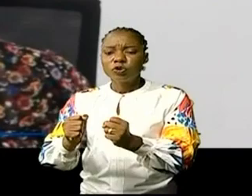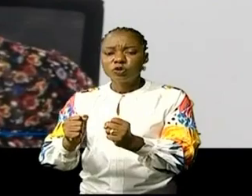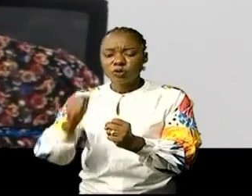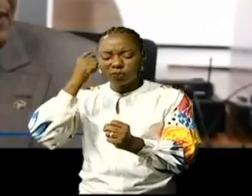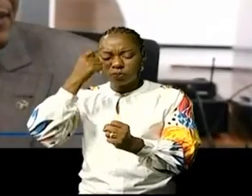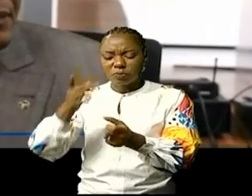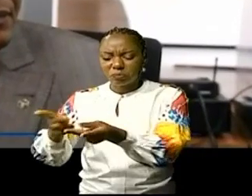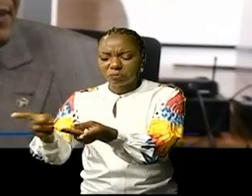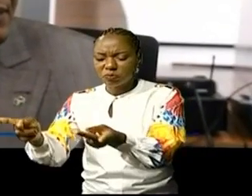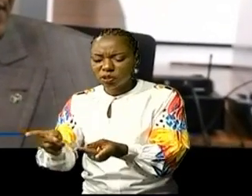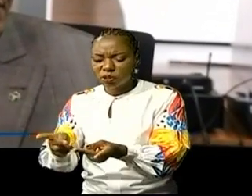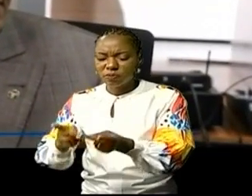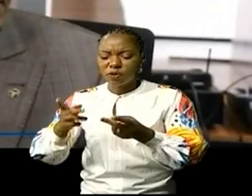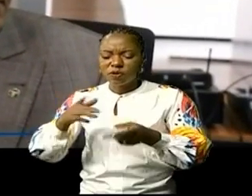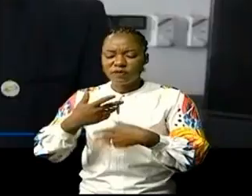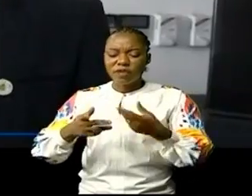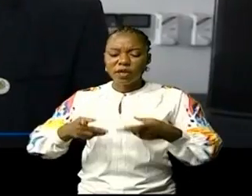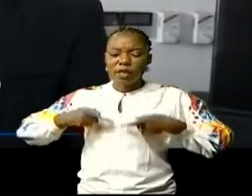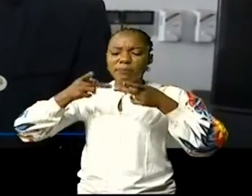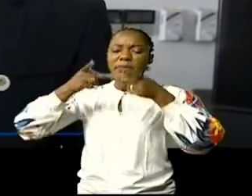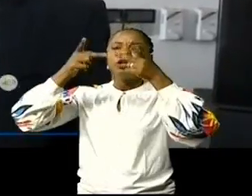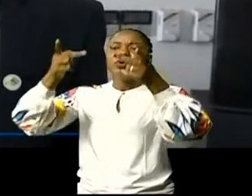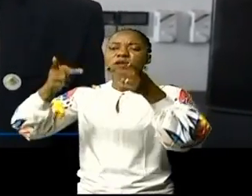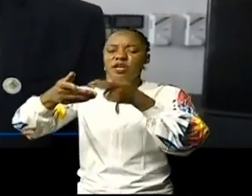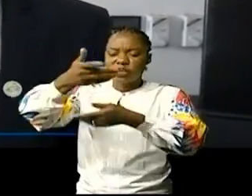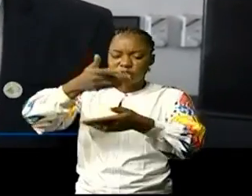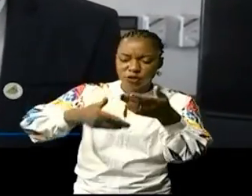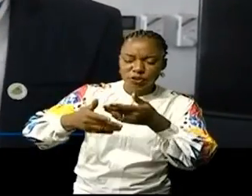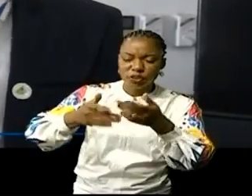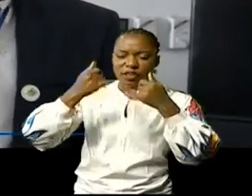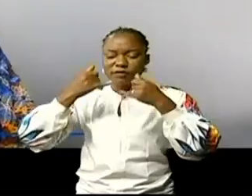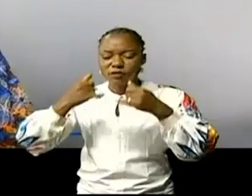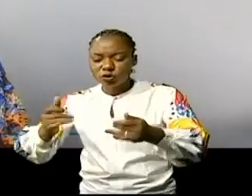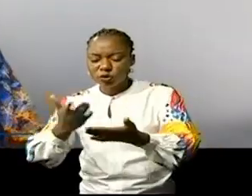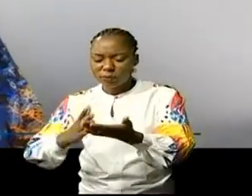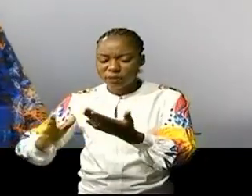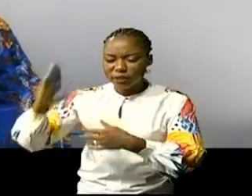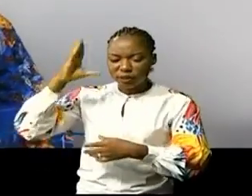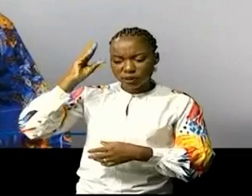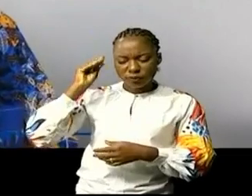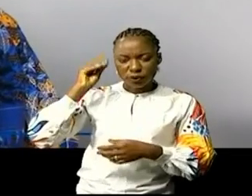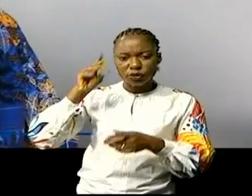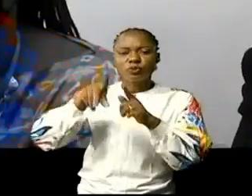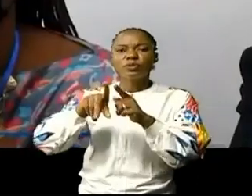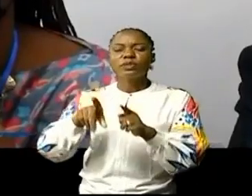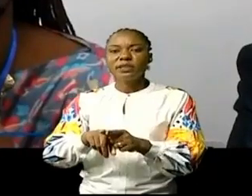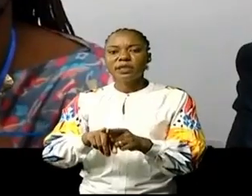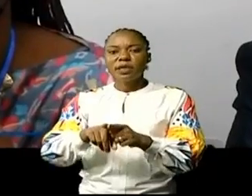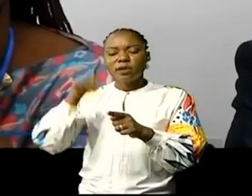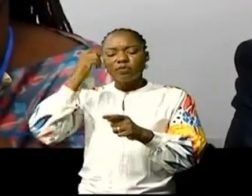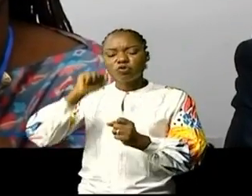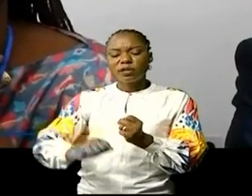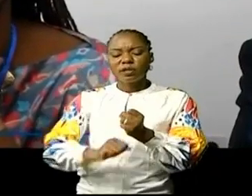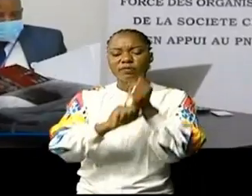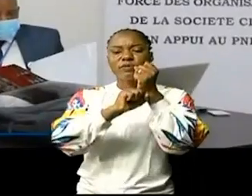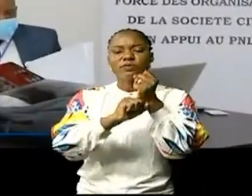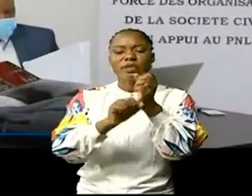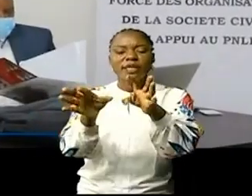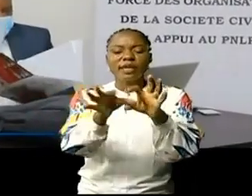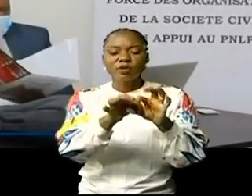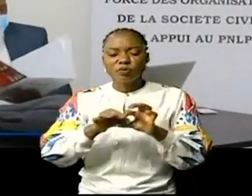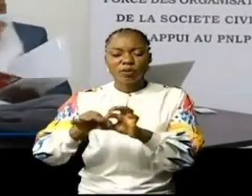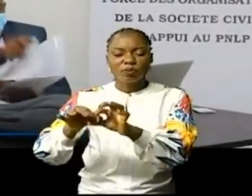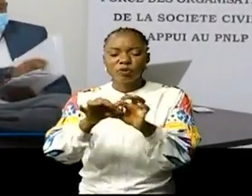espace unique de plaidoyer, d'échange d'informations et de partage d'expériences nécessaires pour le renforcement de la